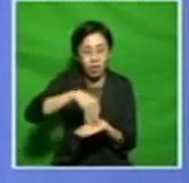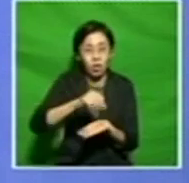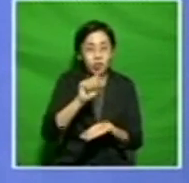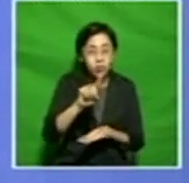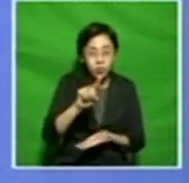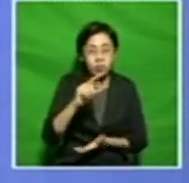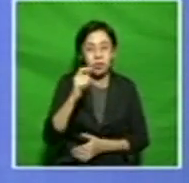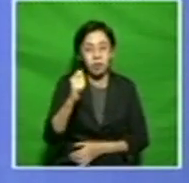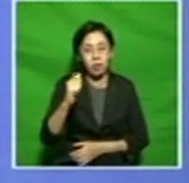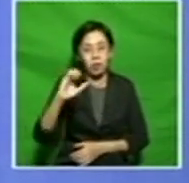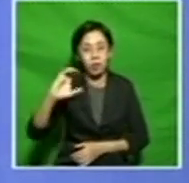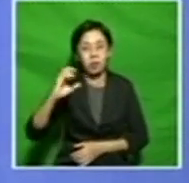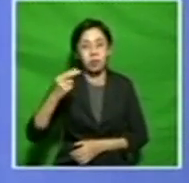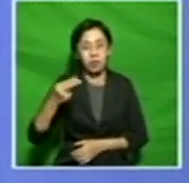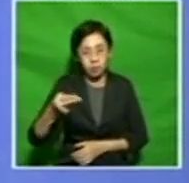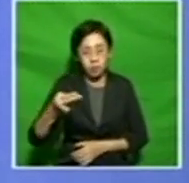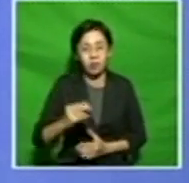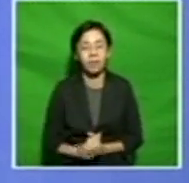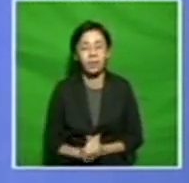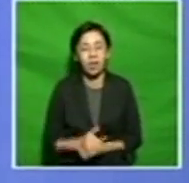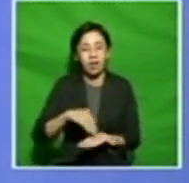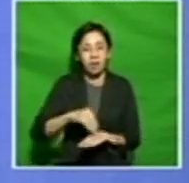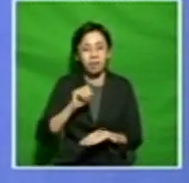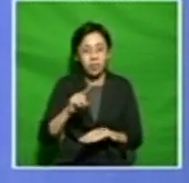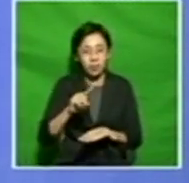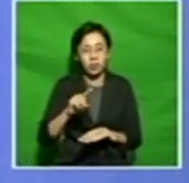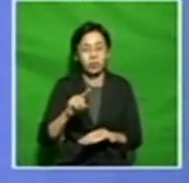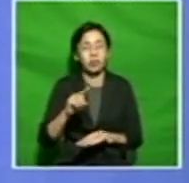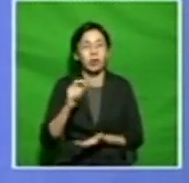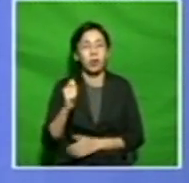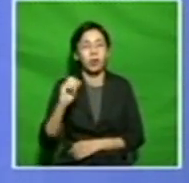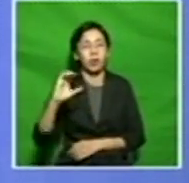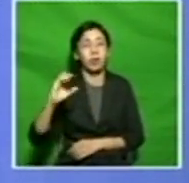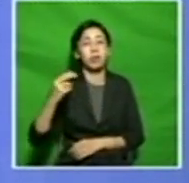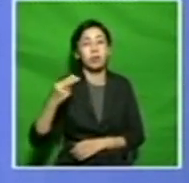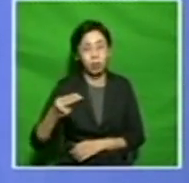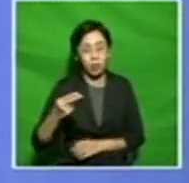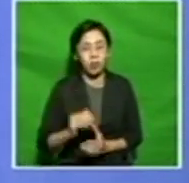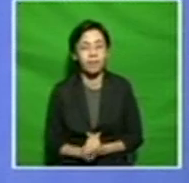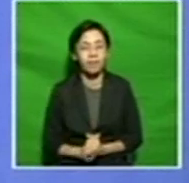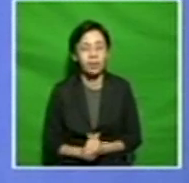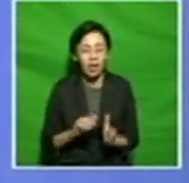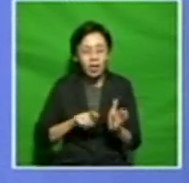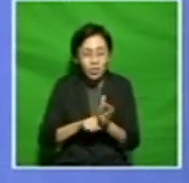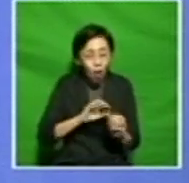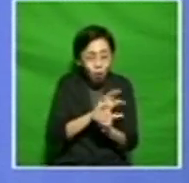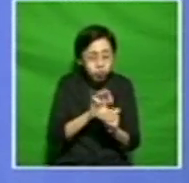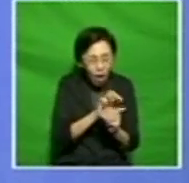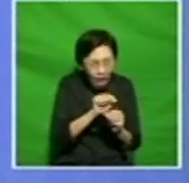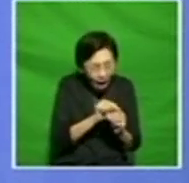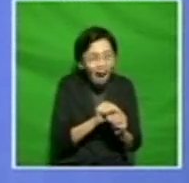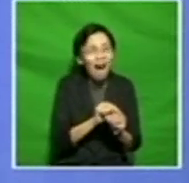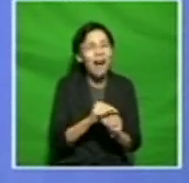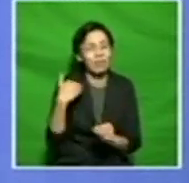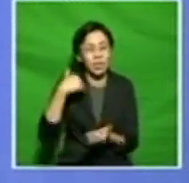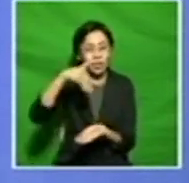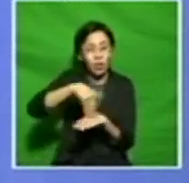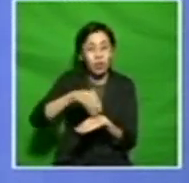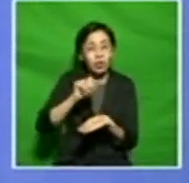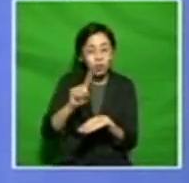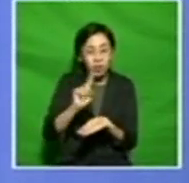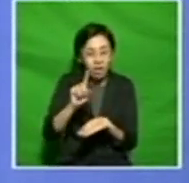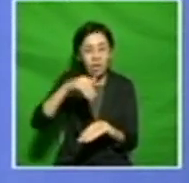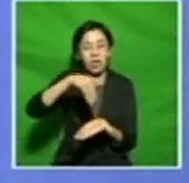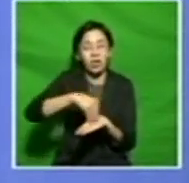ชศูนย์อำนวยการฉุกเฉินครั้งนี้โควิดก็มีสอชแต่เราเรียกว่าศู